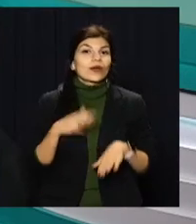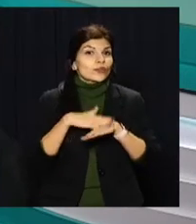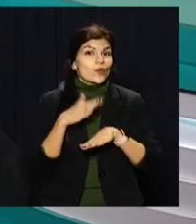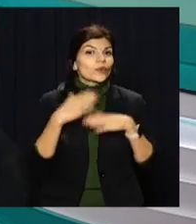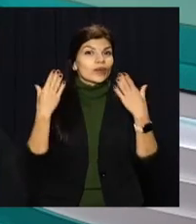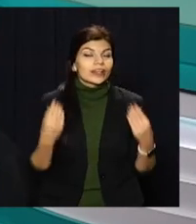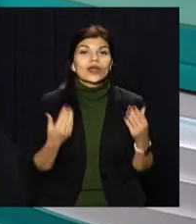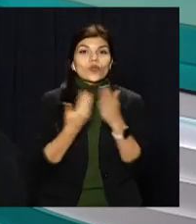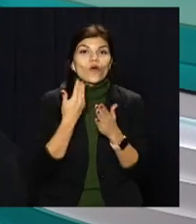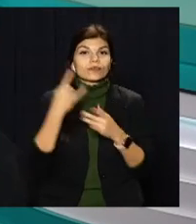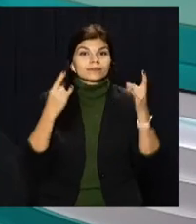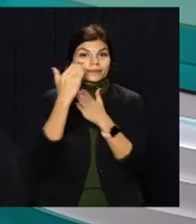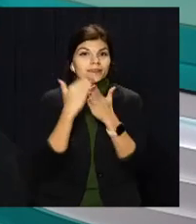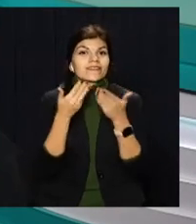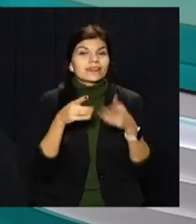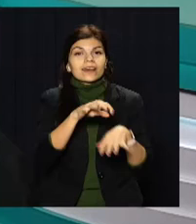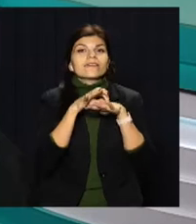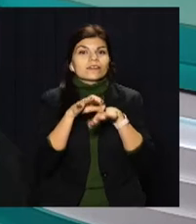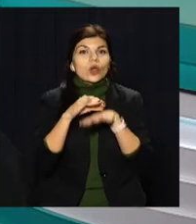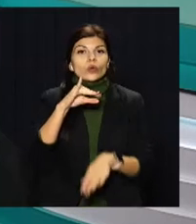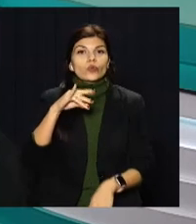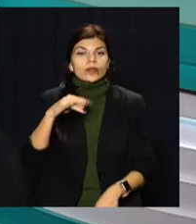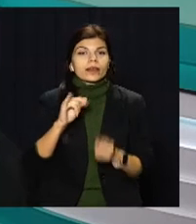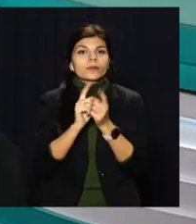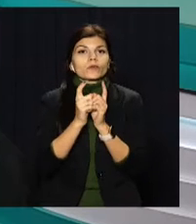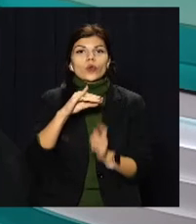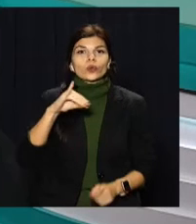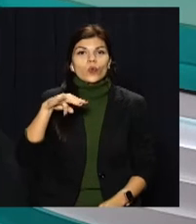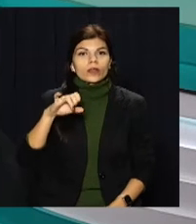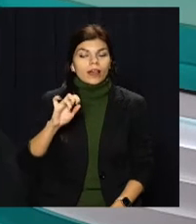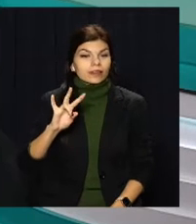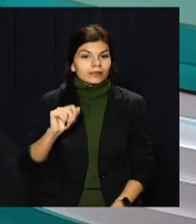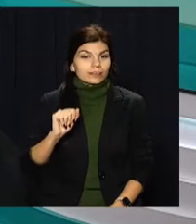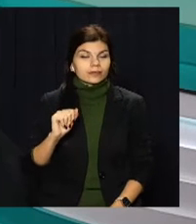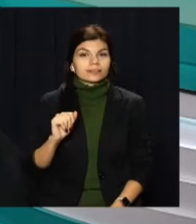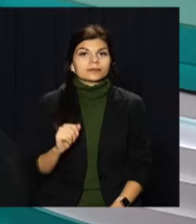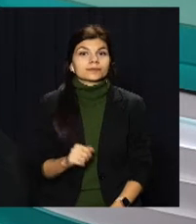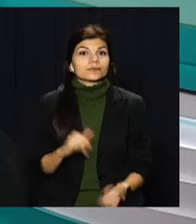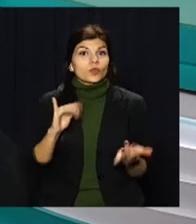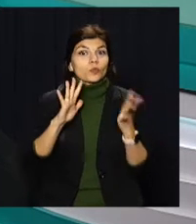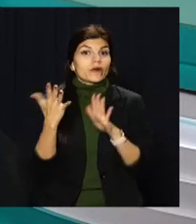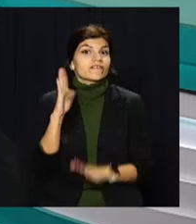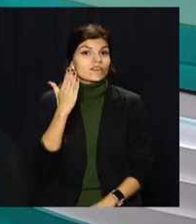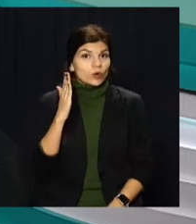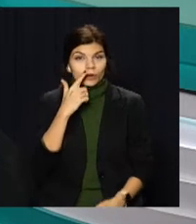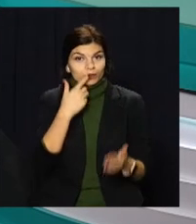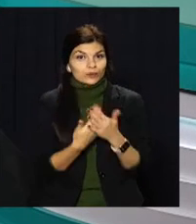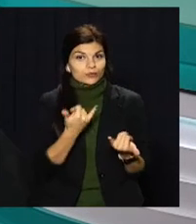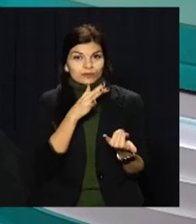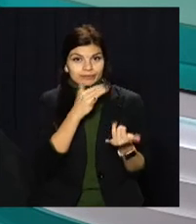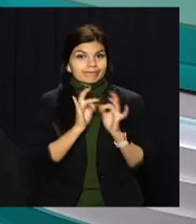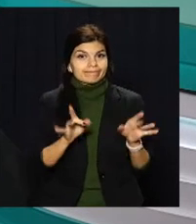Доброго дня! Новини на відкритому у студії Юлія Демченко та сурдоперекладачка Юліана Пуговкіна. Про події вівторка найближчим